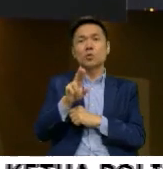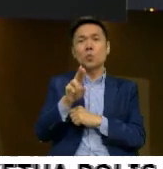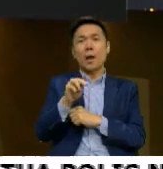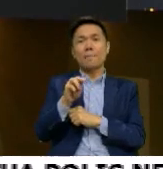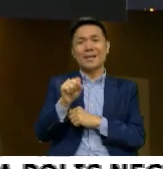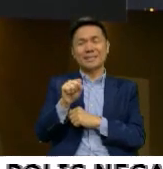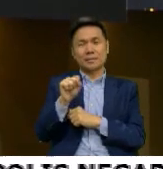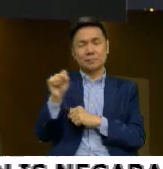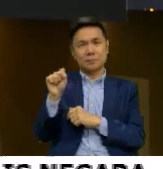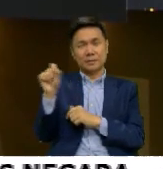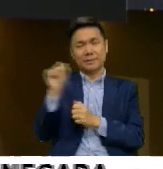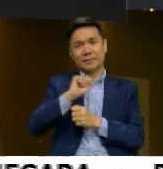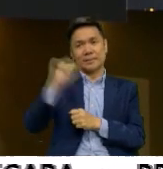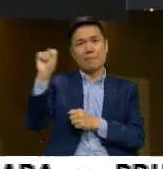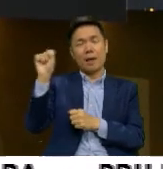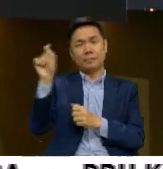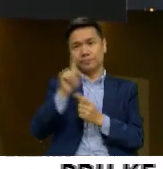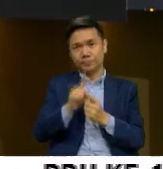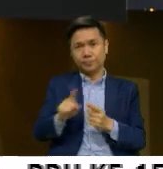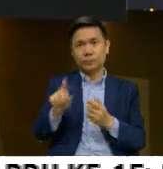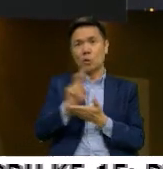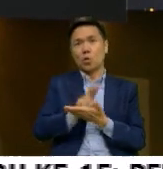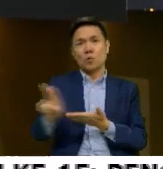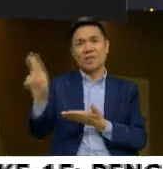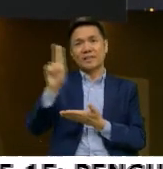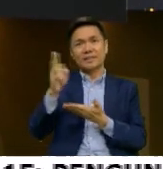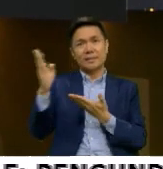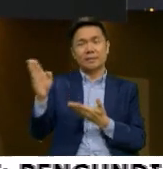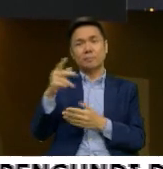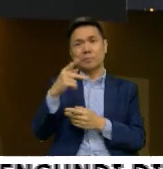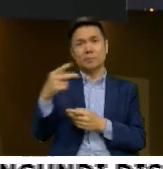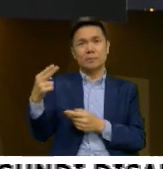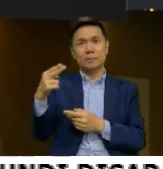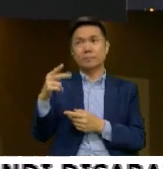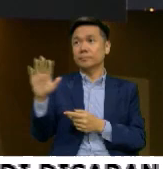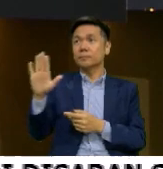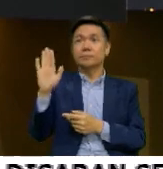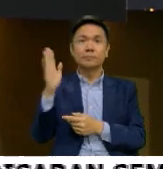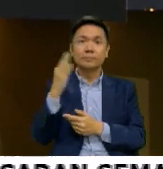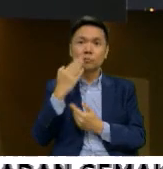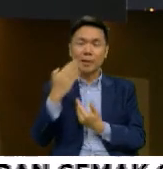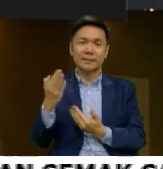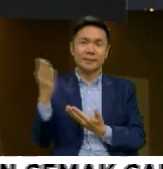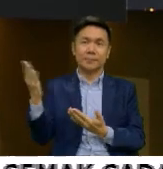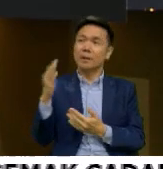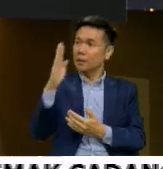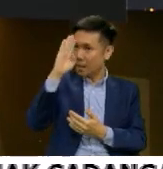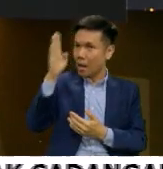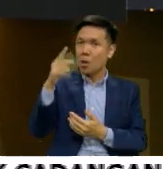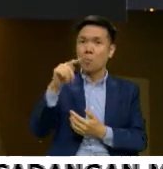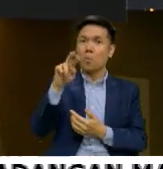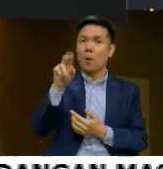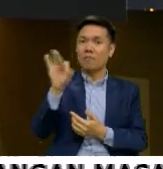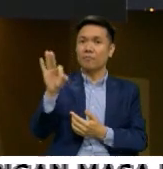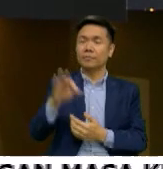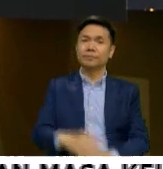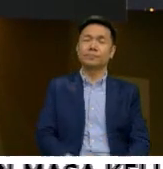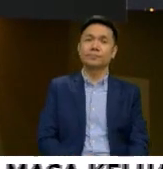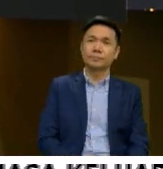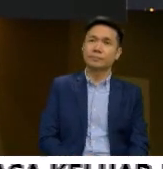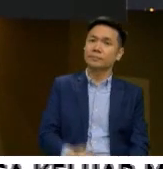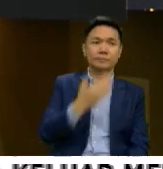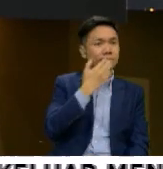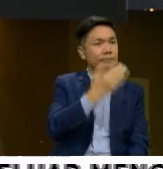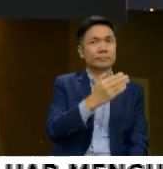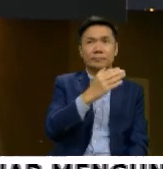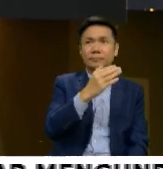dari UMS Terima kasih profesi remaja bersama kami terima kasih Halo Prof Iya